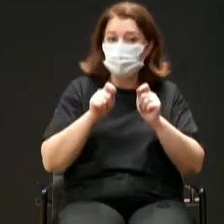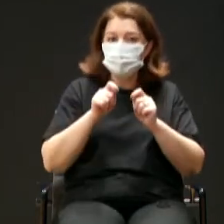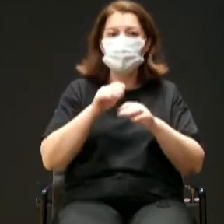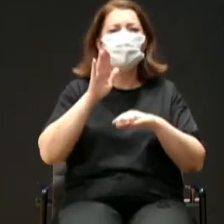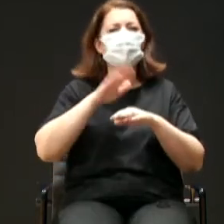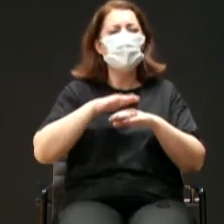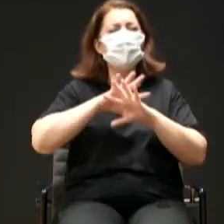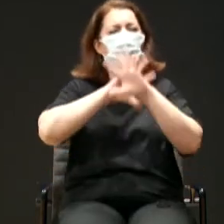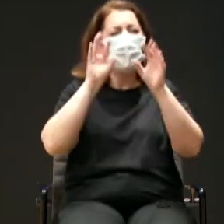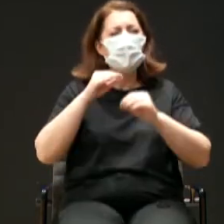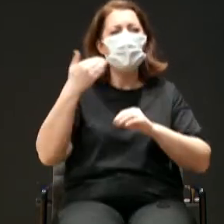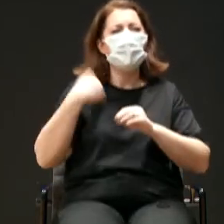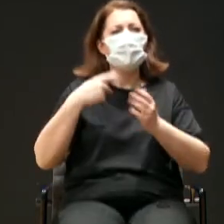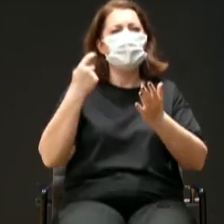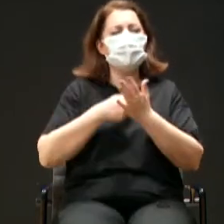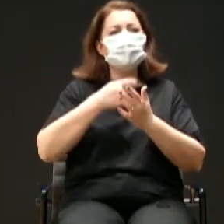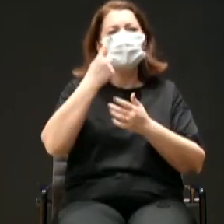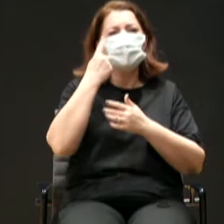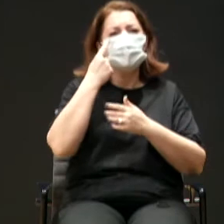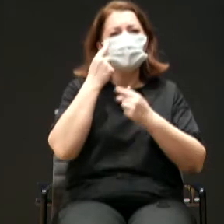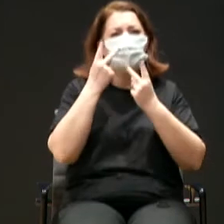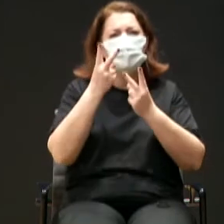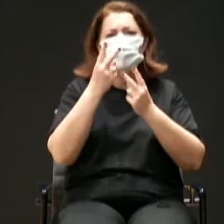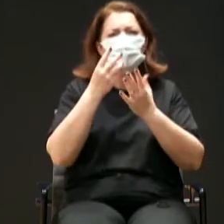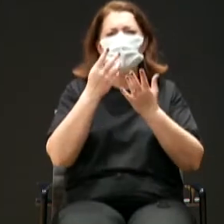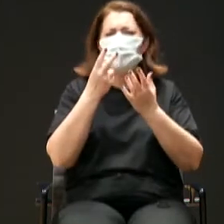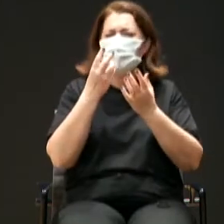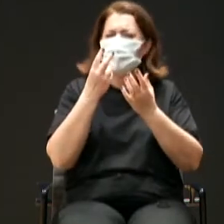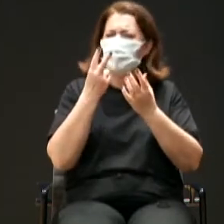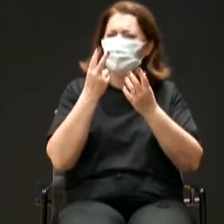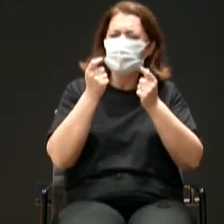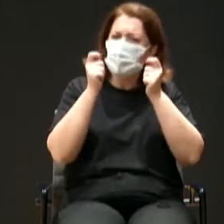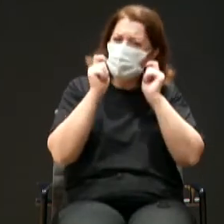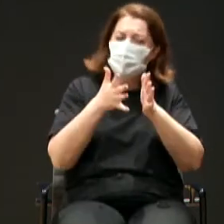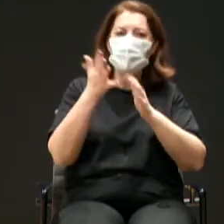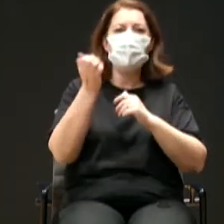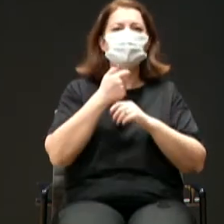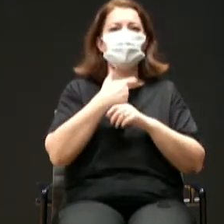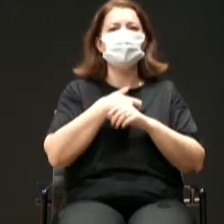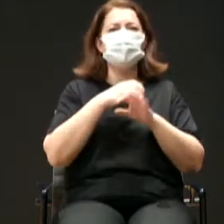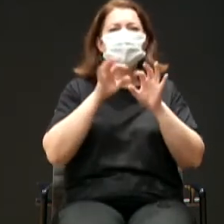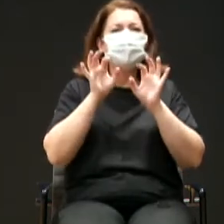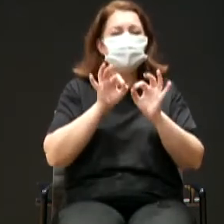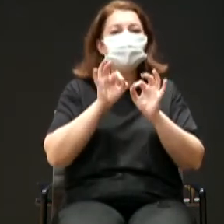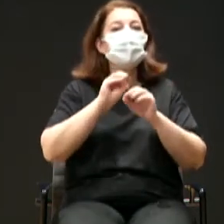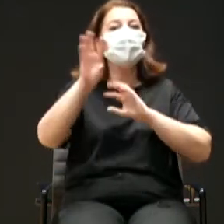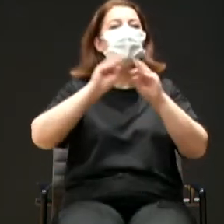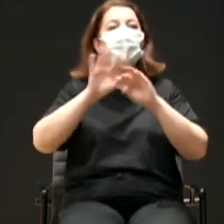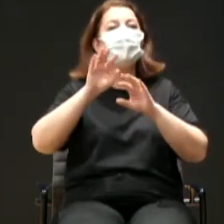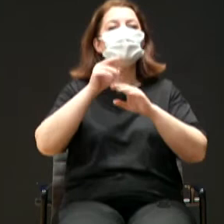kamu yatırımını devletten fahiş fiyatla alacak özel sektör. Şu andaki dağıtım şirketlerinin yaptığı